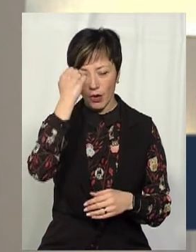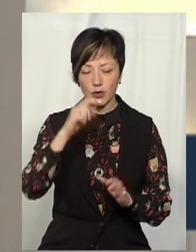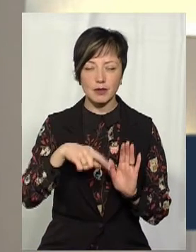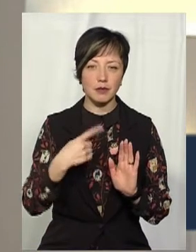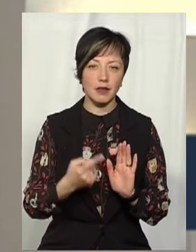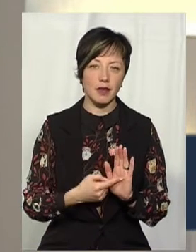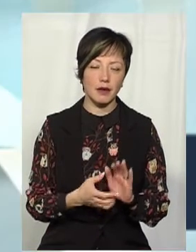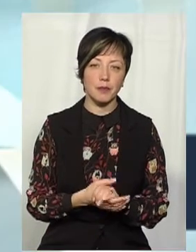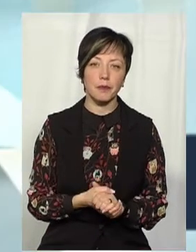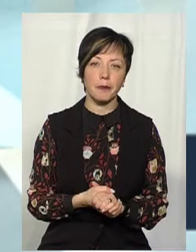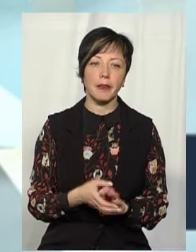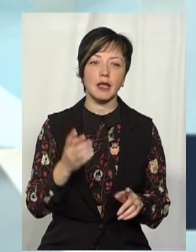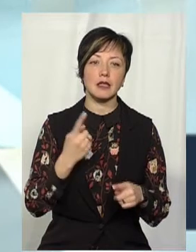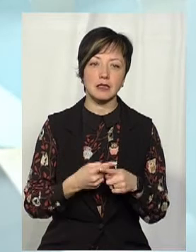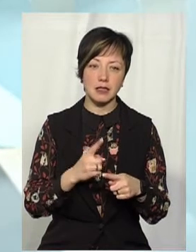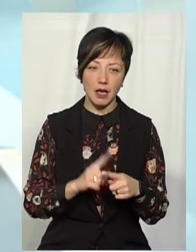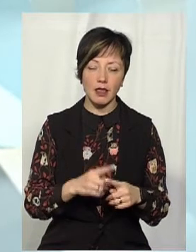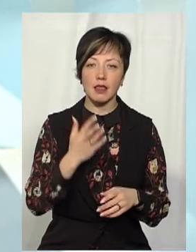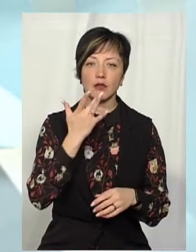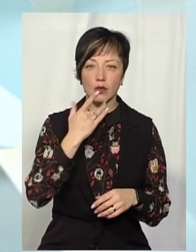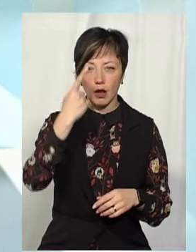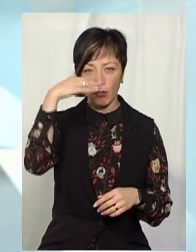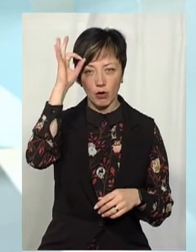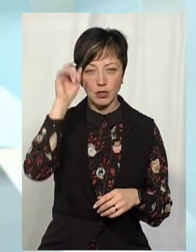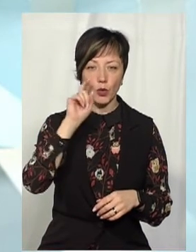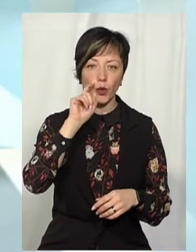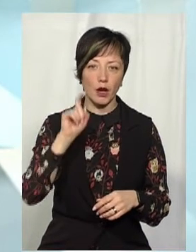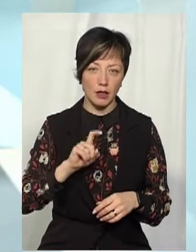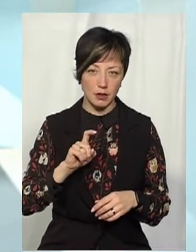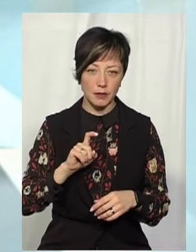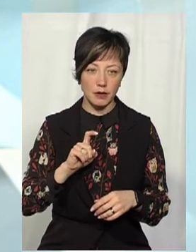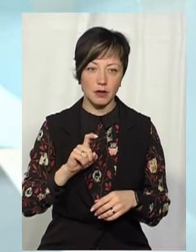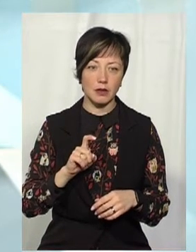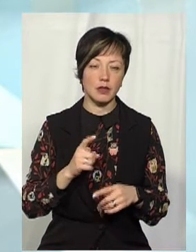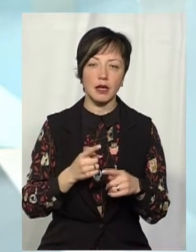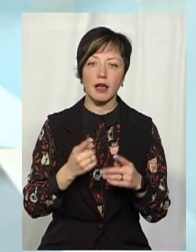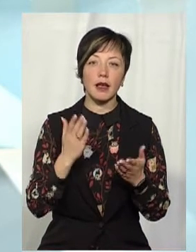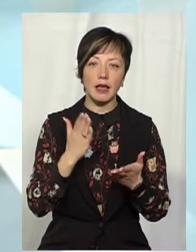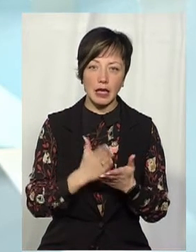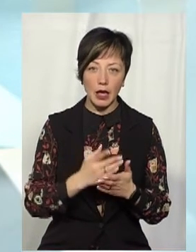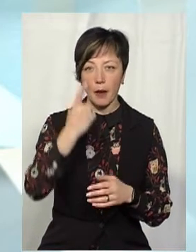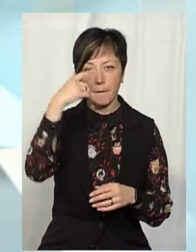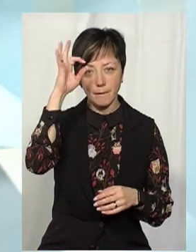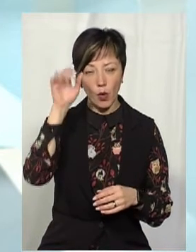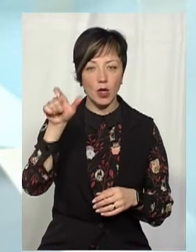Дякую за запитання. Це Національна поліція України. Тобто він є